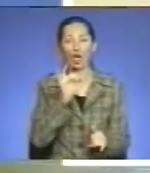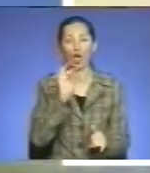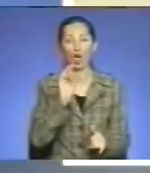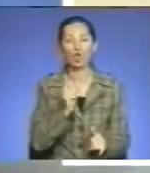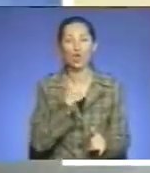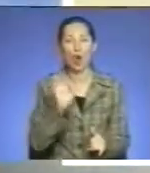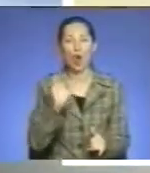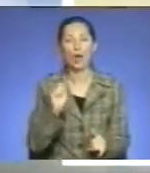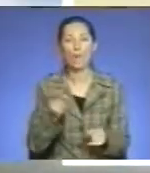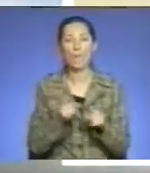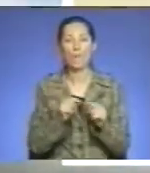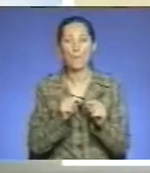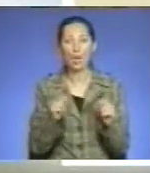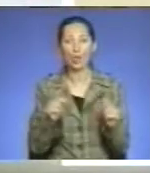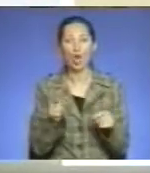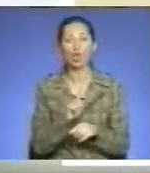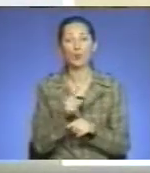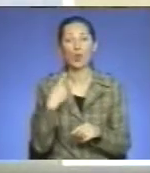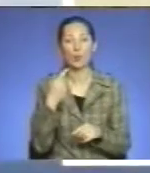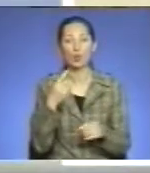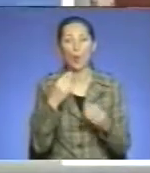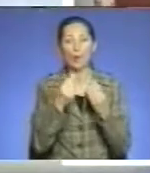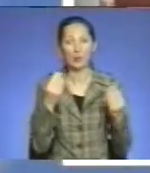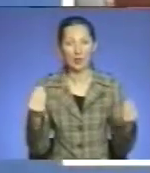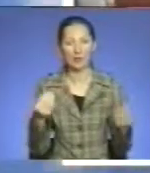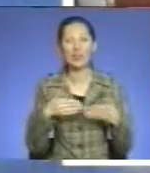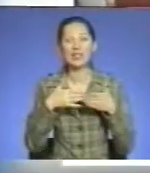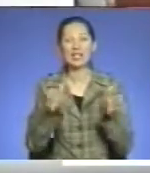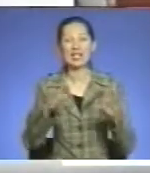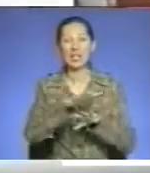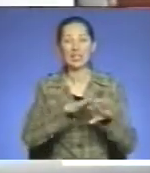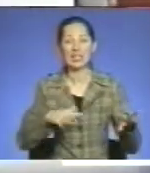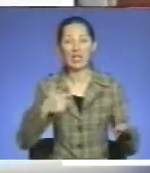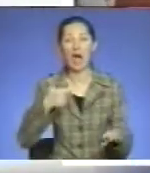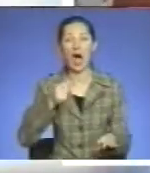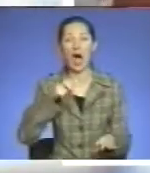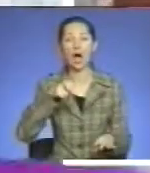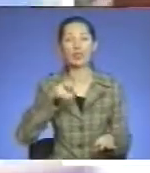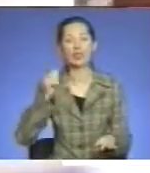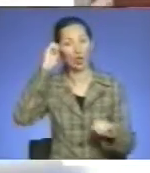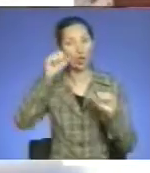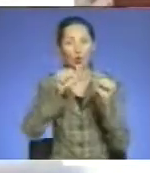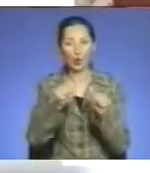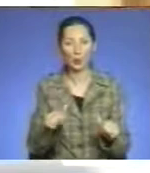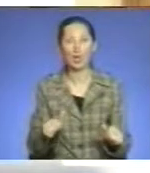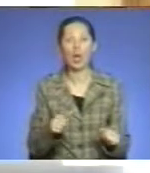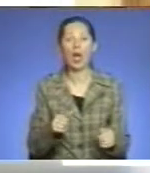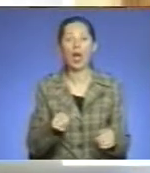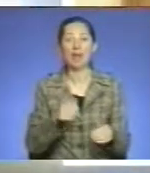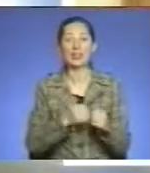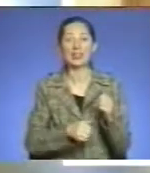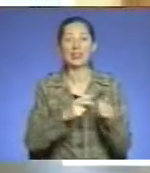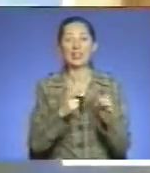У Тернопільському обласному краєзнавчому музеї відкрили зал галицького скульптора середини 18 століття, представника пізнього бароко і